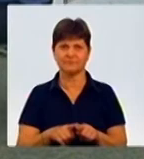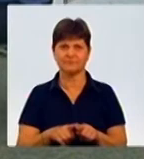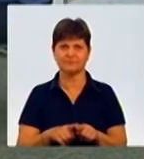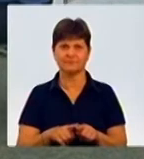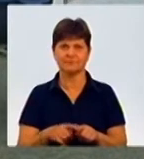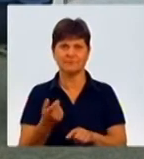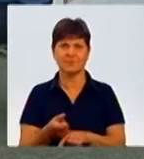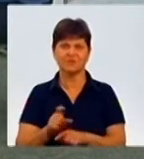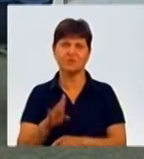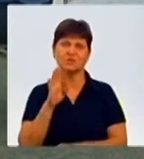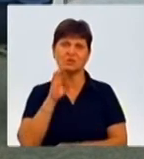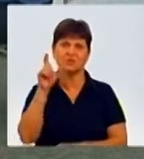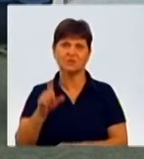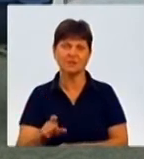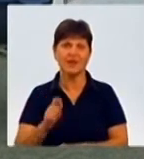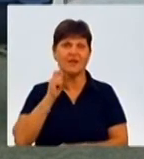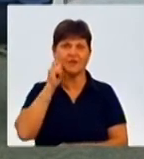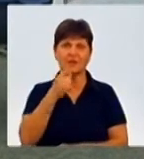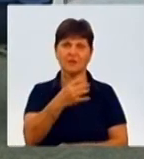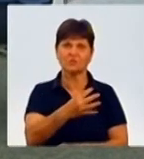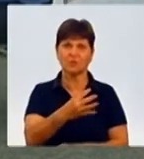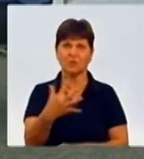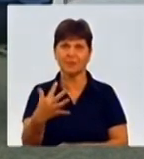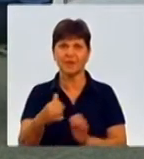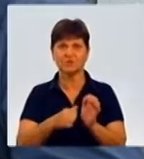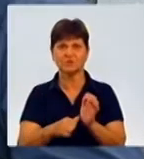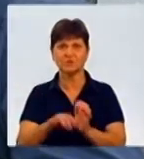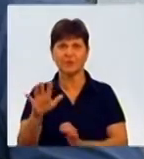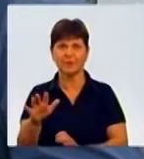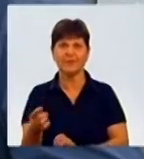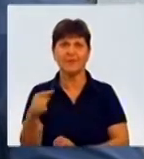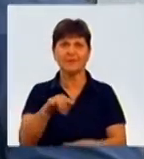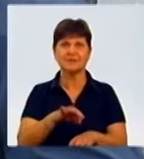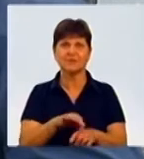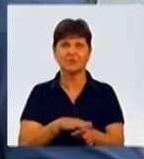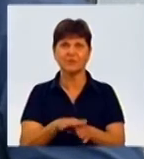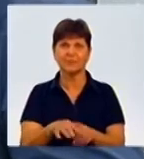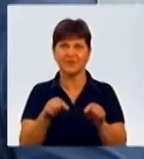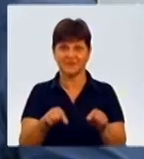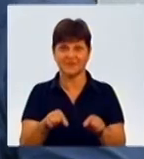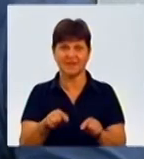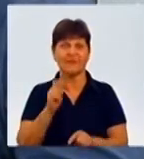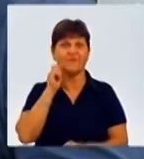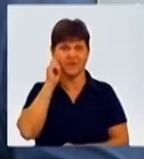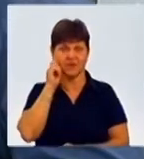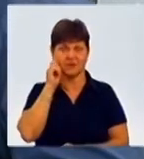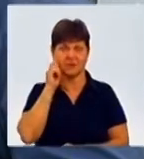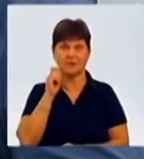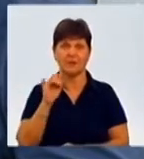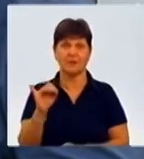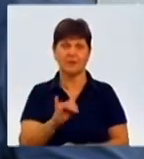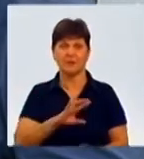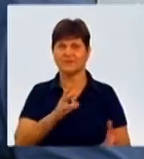переважно жінки віком 45-65 років, тобто пік захворюваності відбувається саме в цей період. От. Ну і